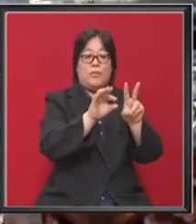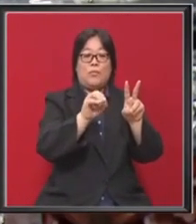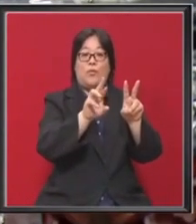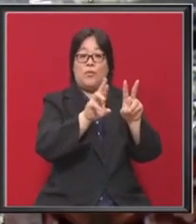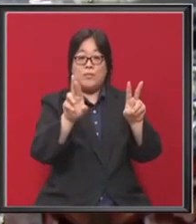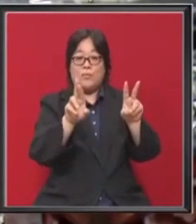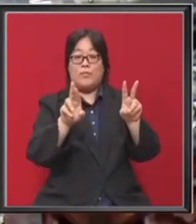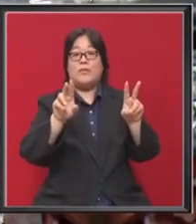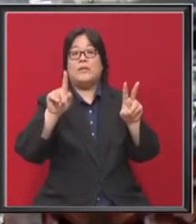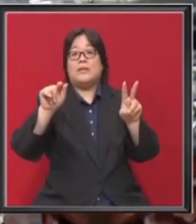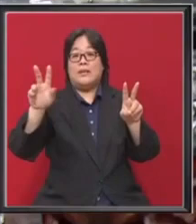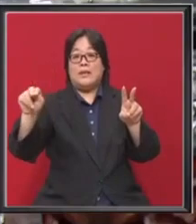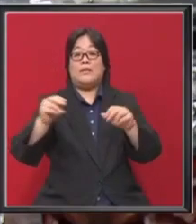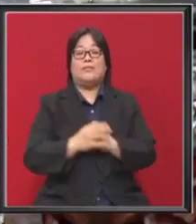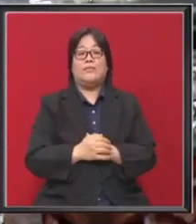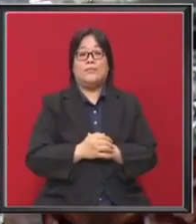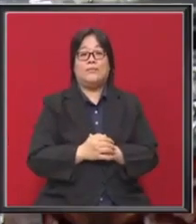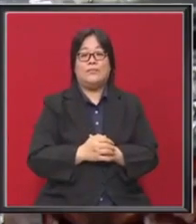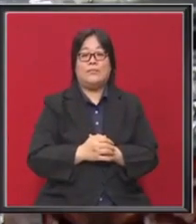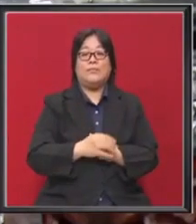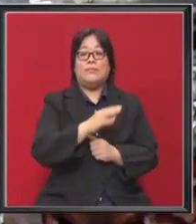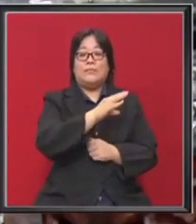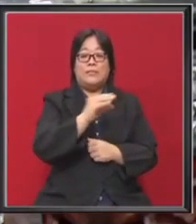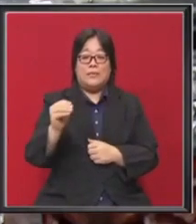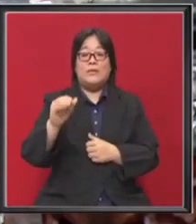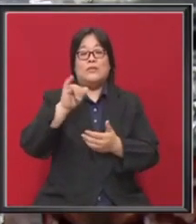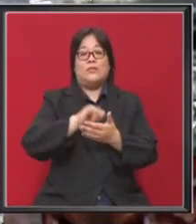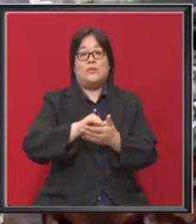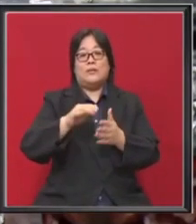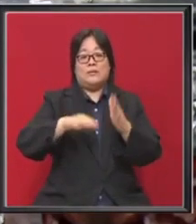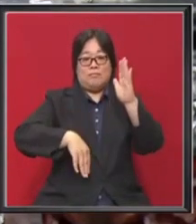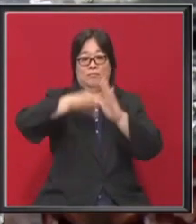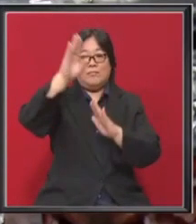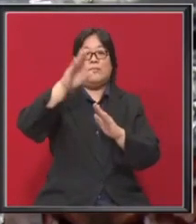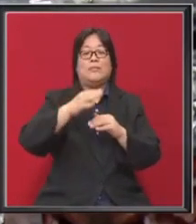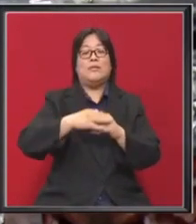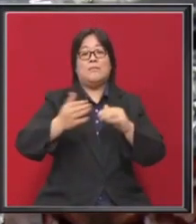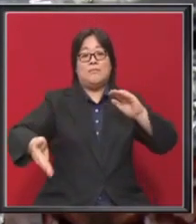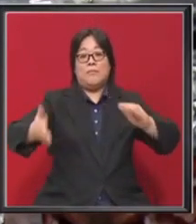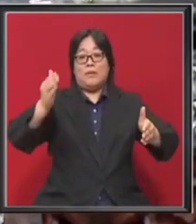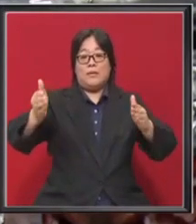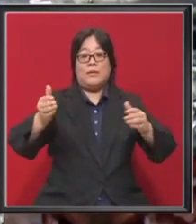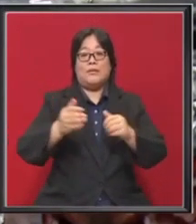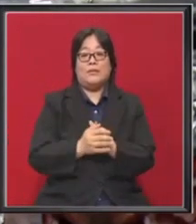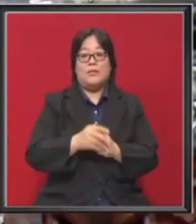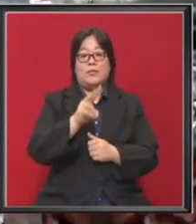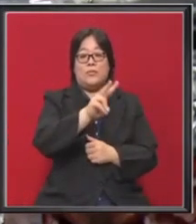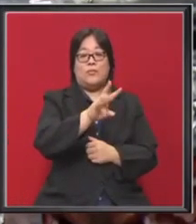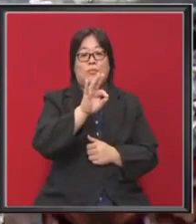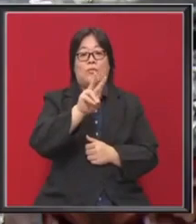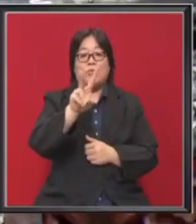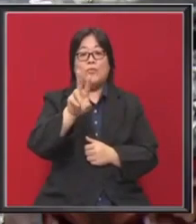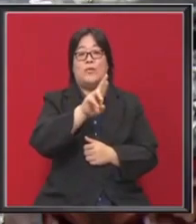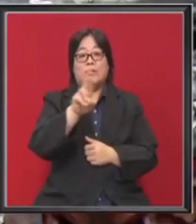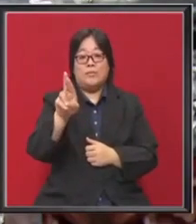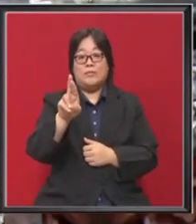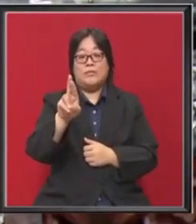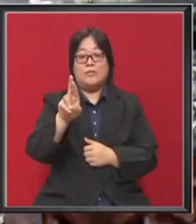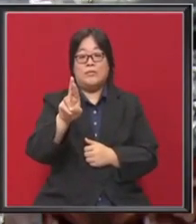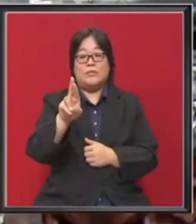2009 tempat buatan metan dan itu lebih tinggi dibanding eh 260